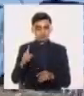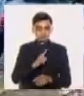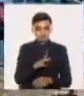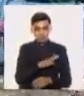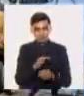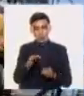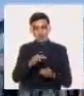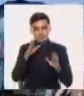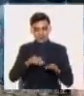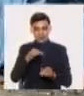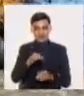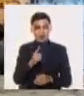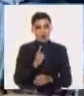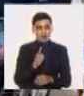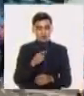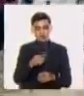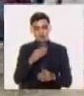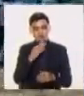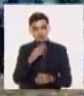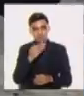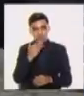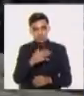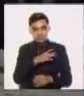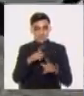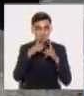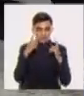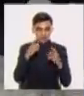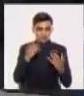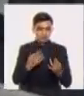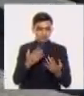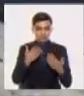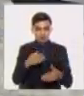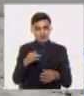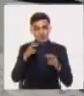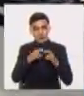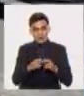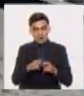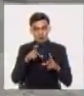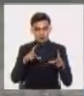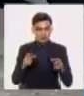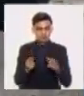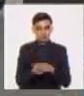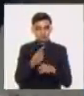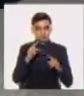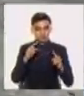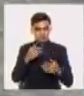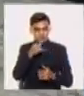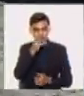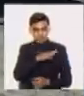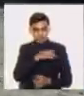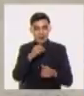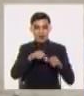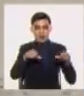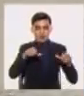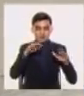и заходили. Единственная охрана попросила надеть маску. Так мне удалось легко обойти проверяющих. Однако впереди ждал уже большой пост на